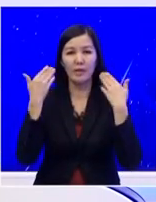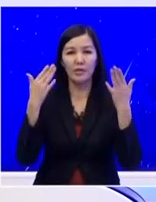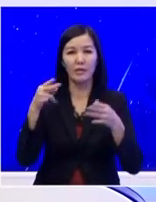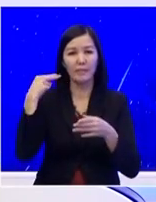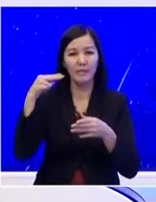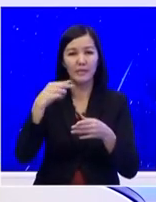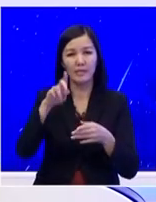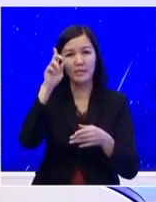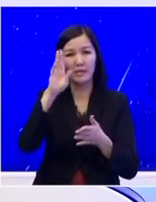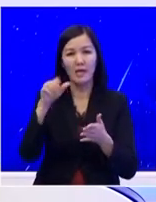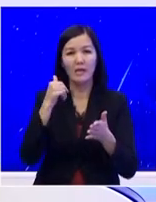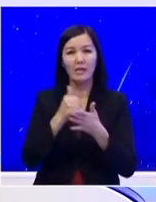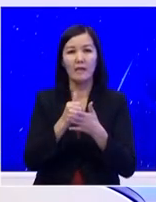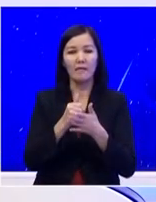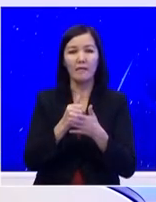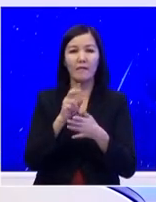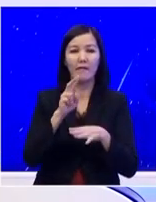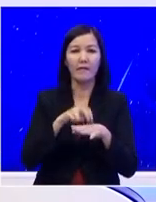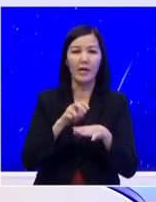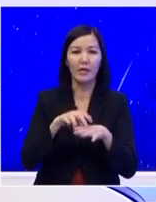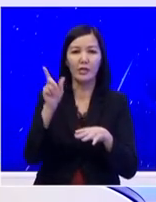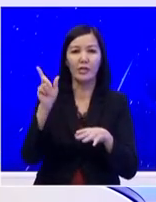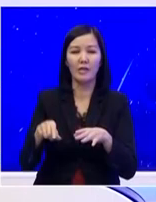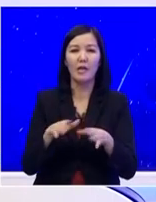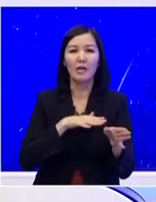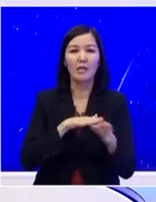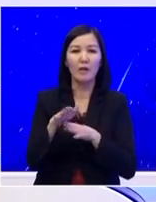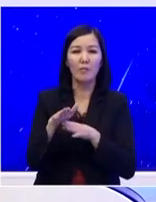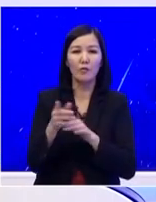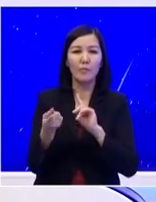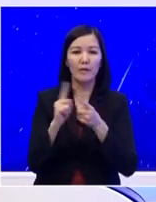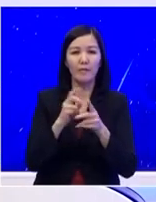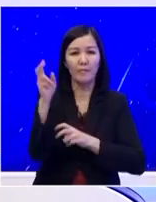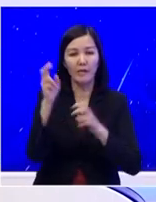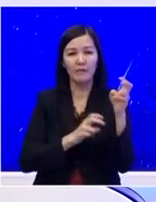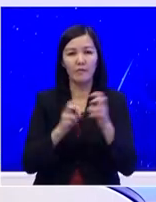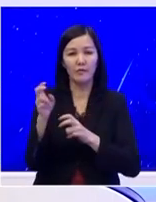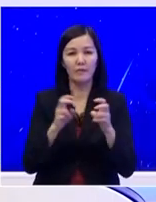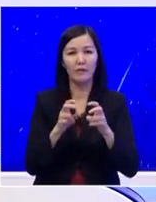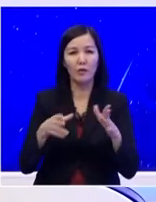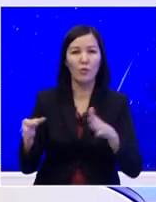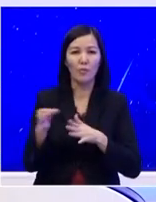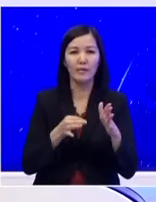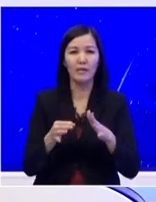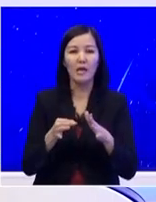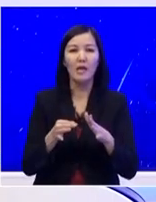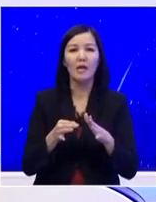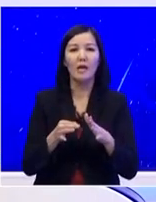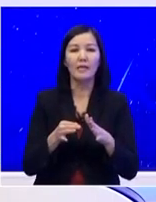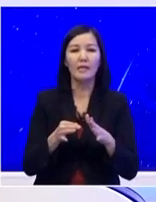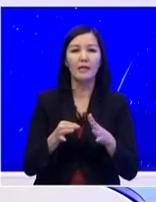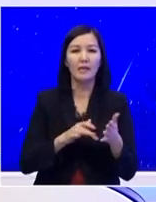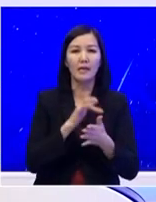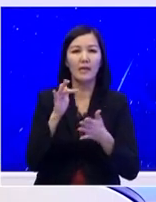президента страны и главного государственного санитарного врача на полный объем переведены и производственные предприятия области. Одно